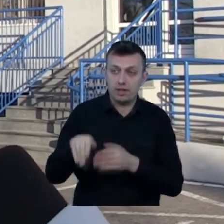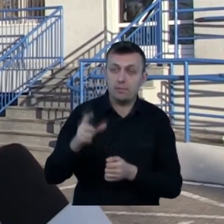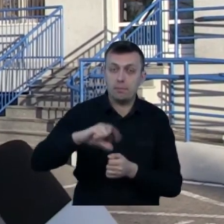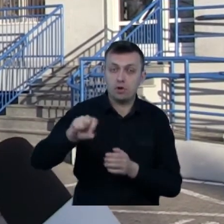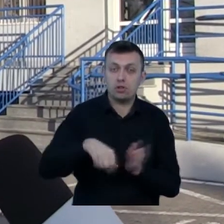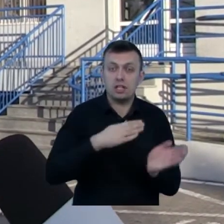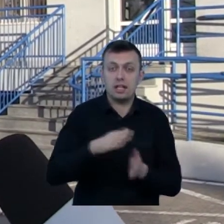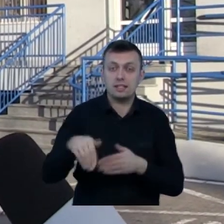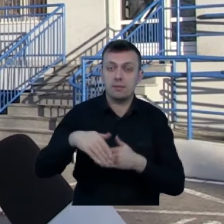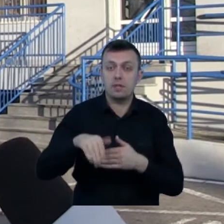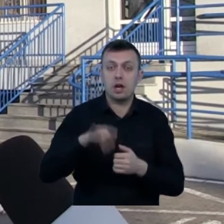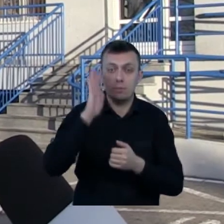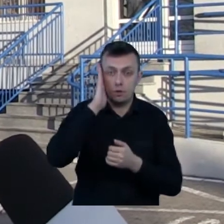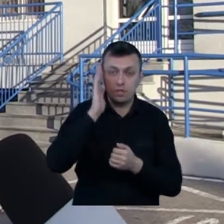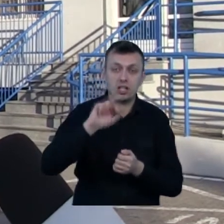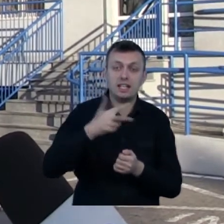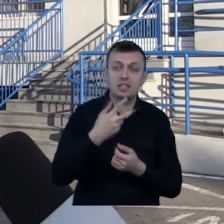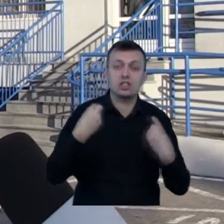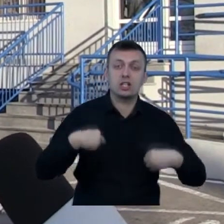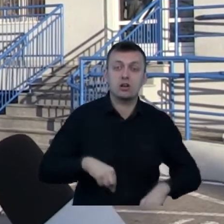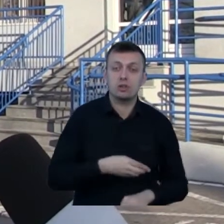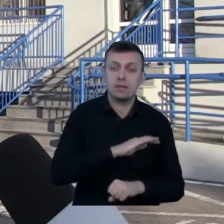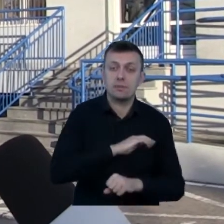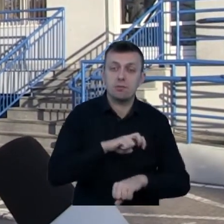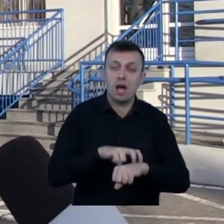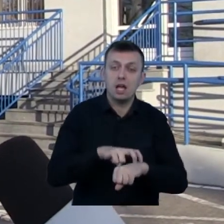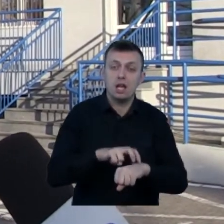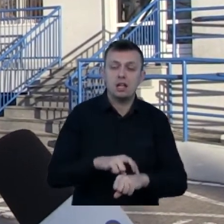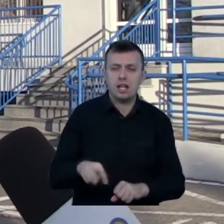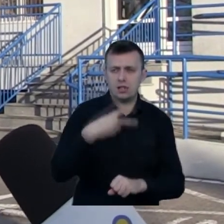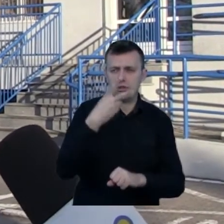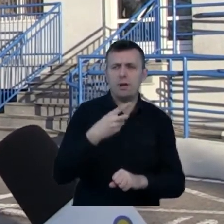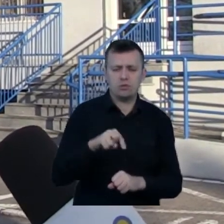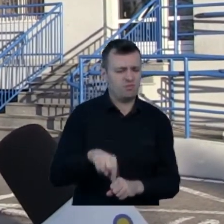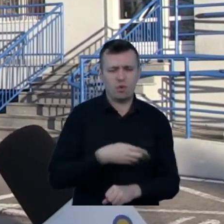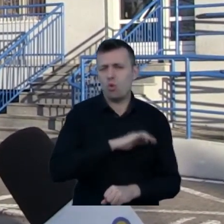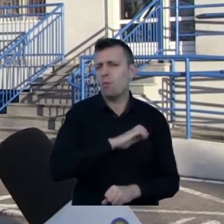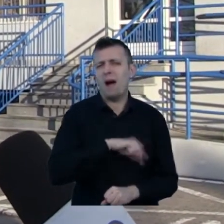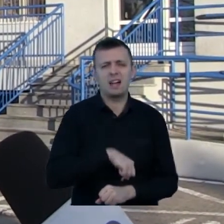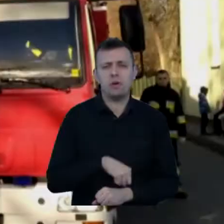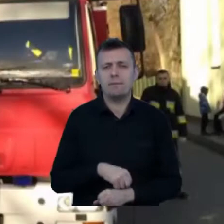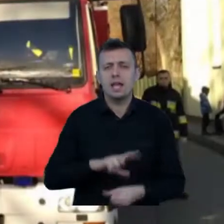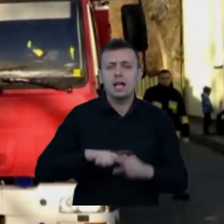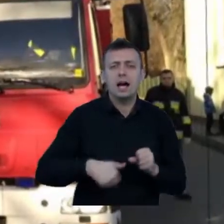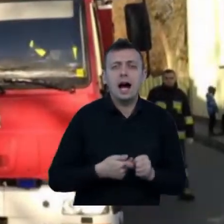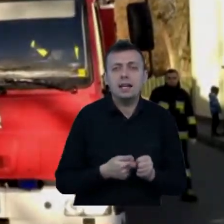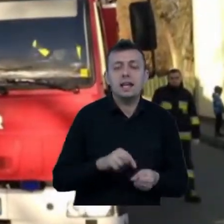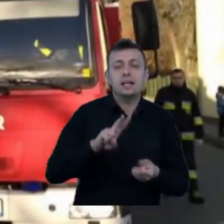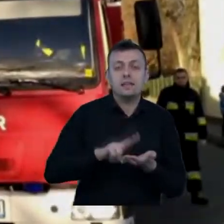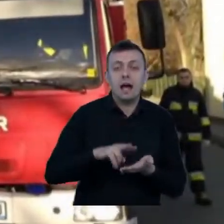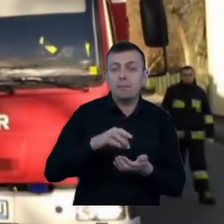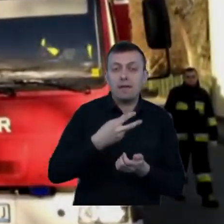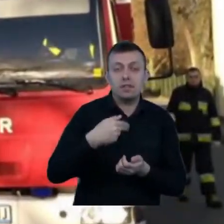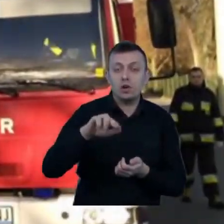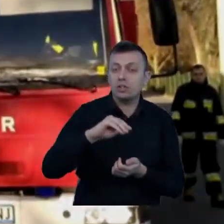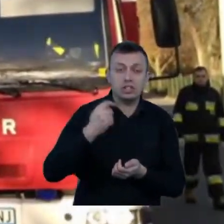Następnie policjanci weszli do tego mieszkania sąsiada. Tam ujawnili kolejne trzecie zwłoki. Lekarz stwierdził zgon